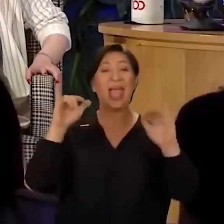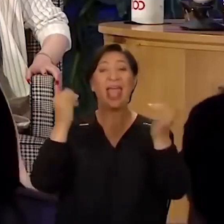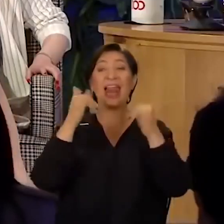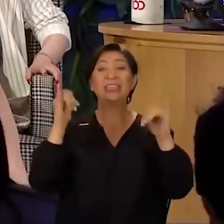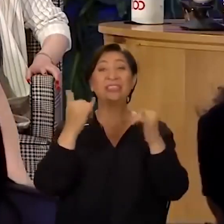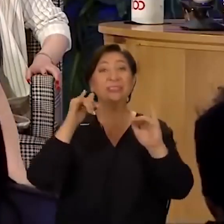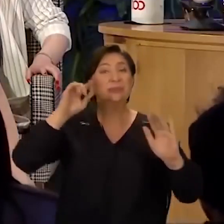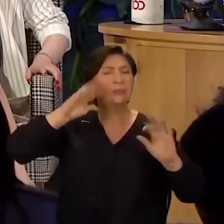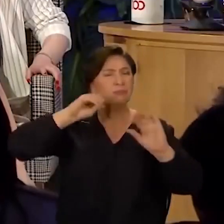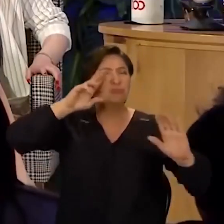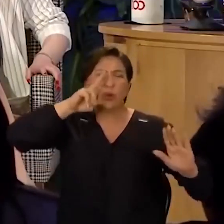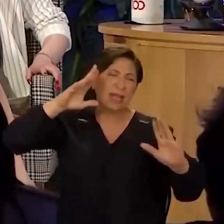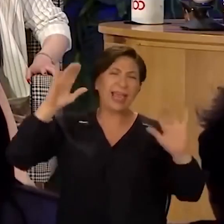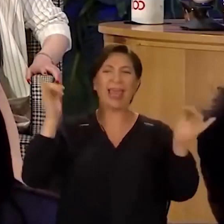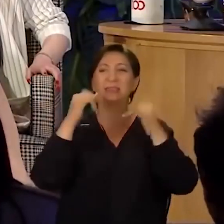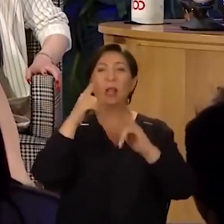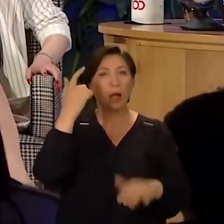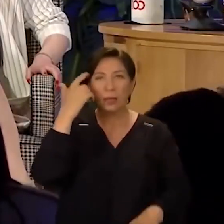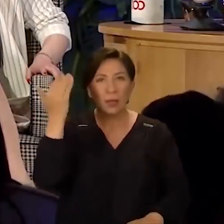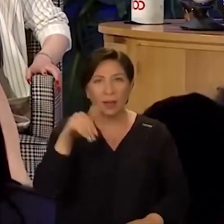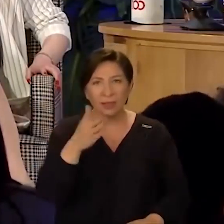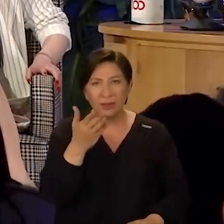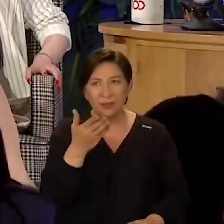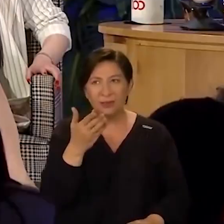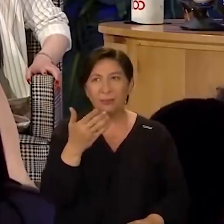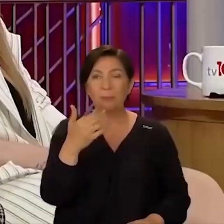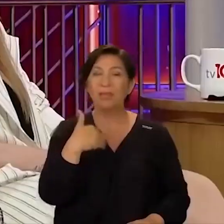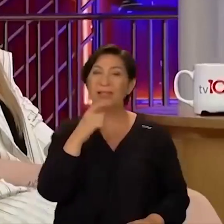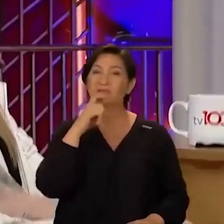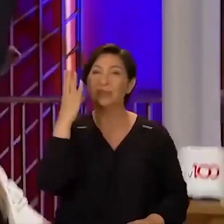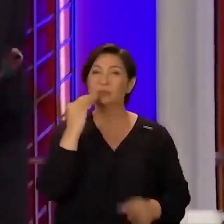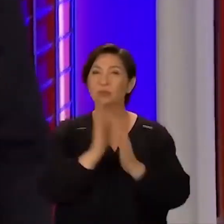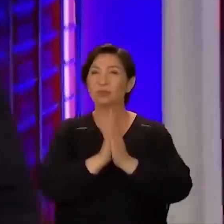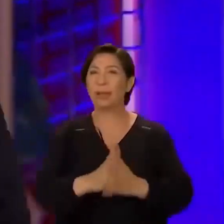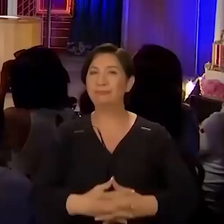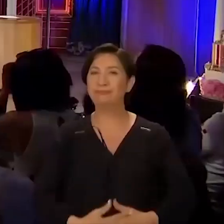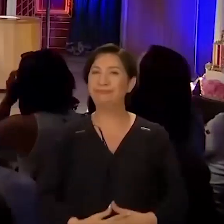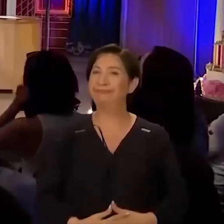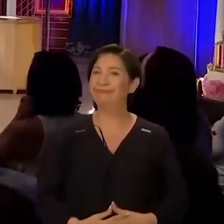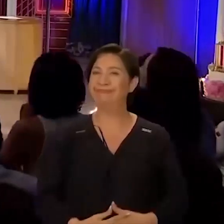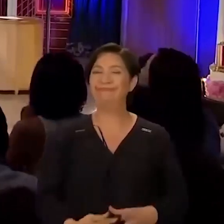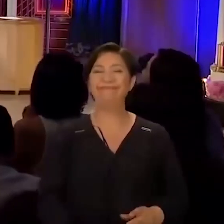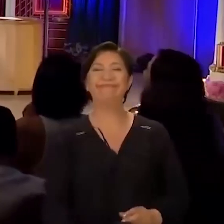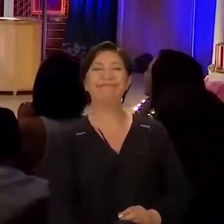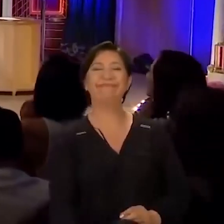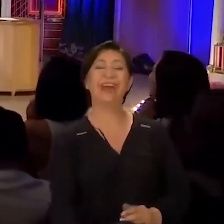Eğlencenin şekerim senin aklına geldi ki ben tamamen yanlış anlamışım